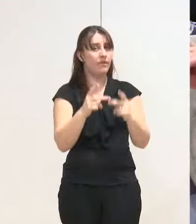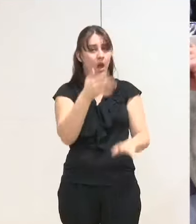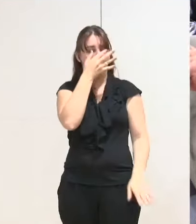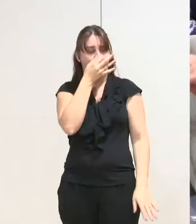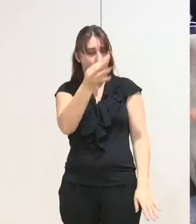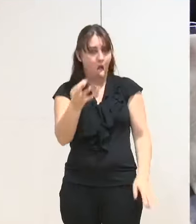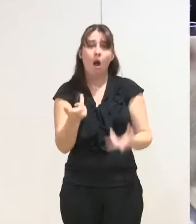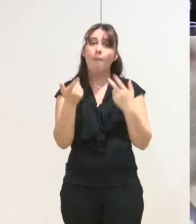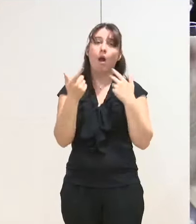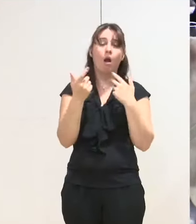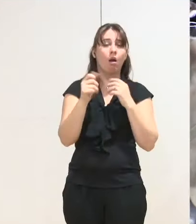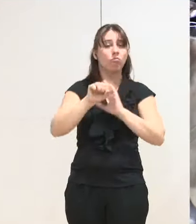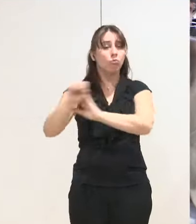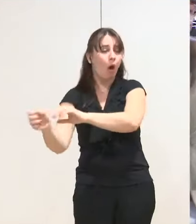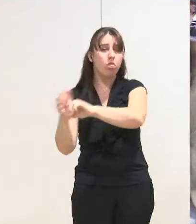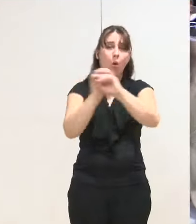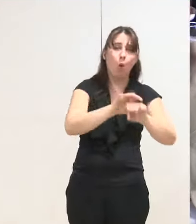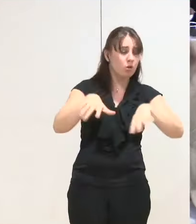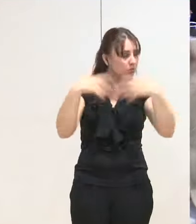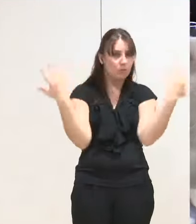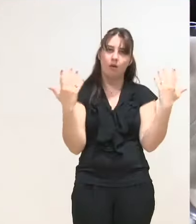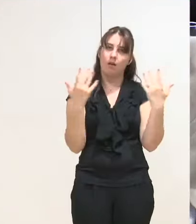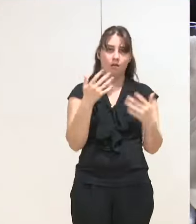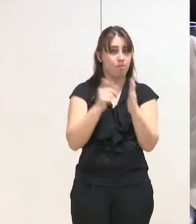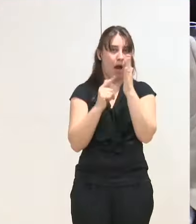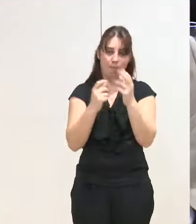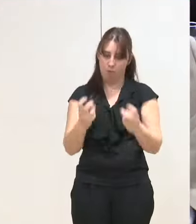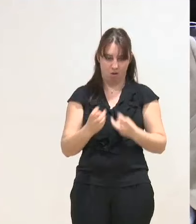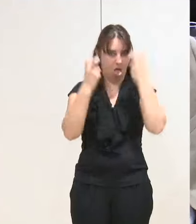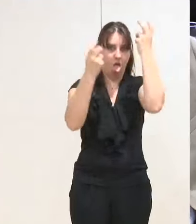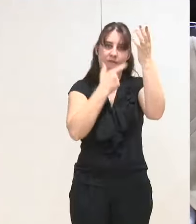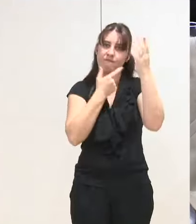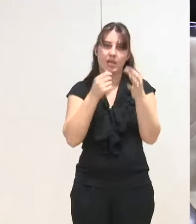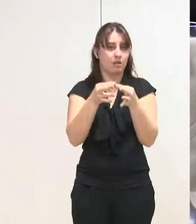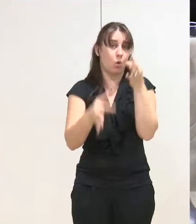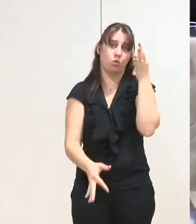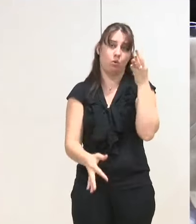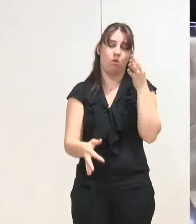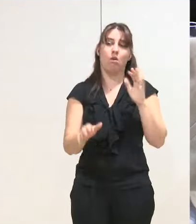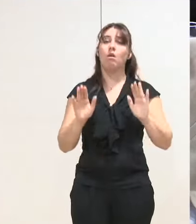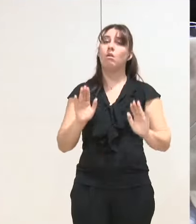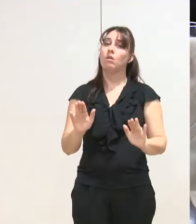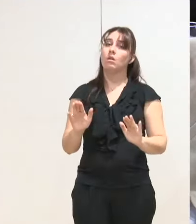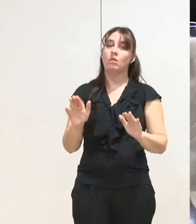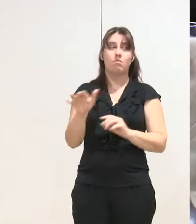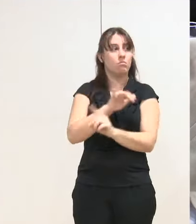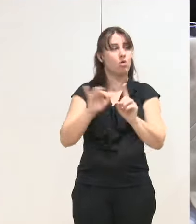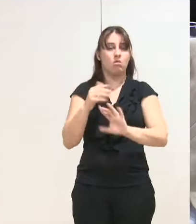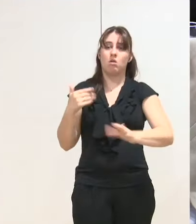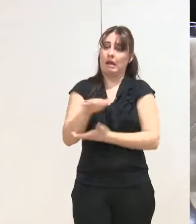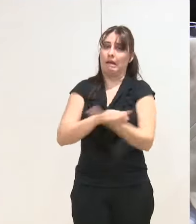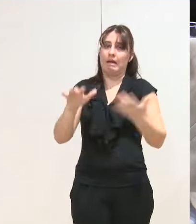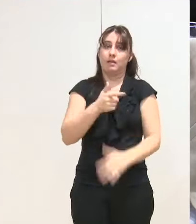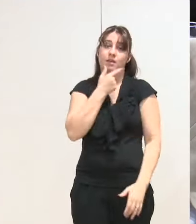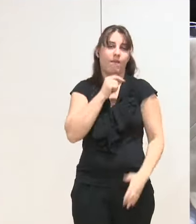soit leur couleur politique la recette effectivement était facile trop facile dans un contexte de crise et une